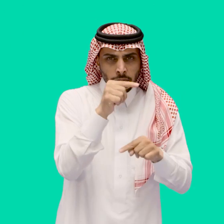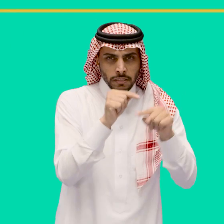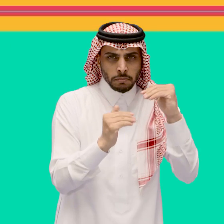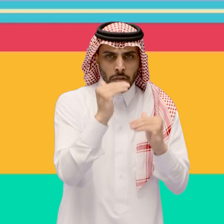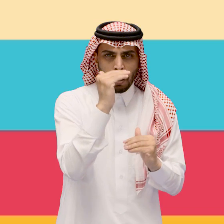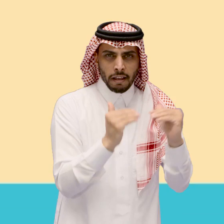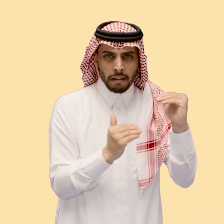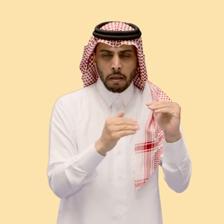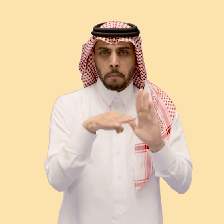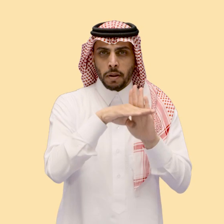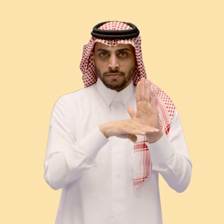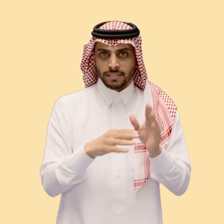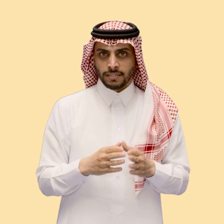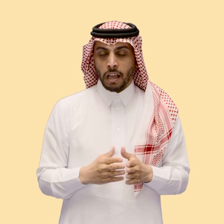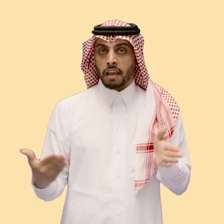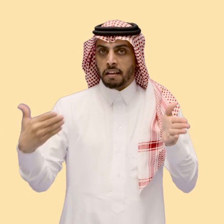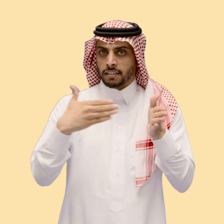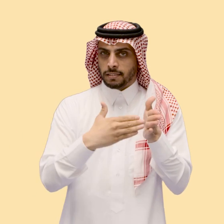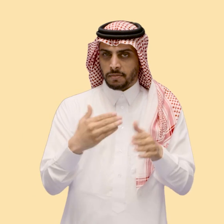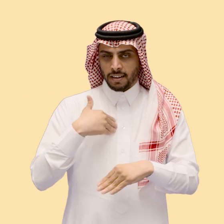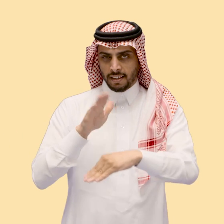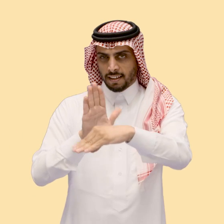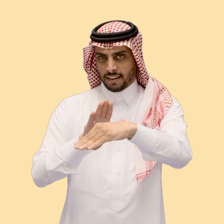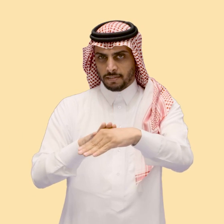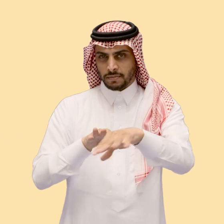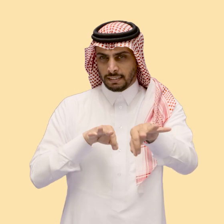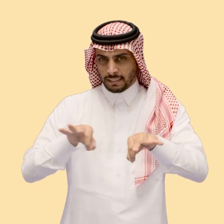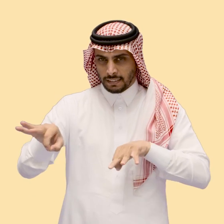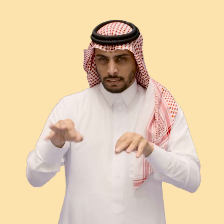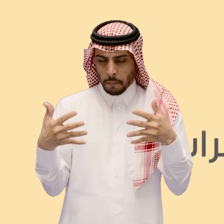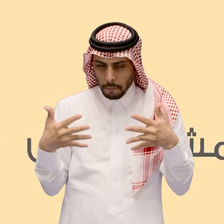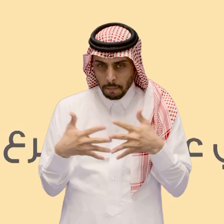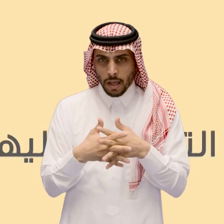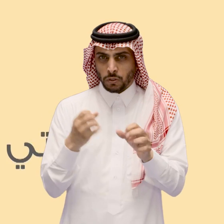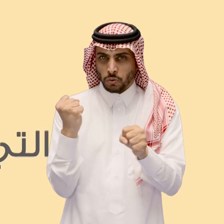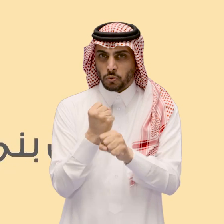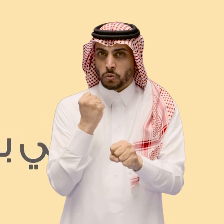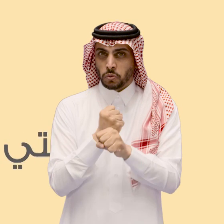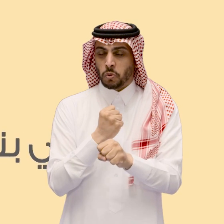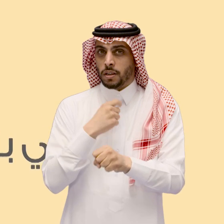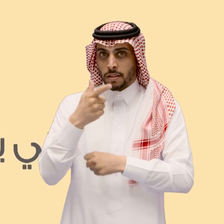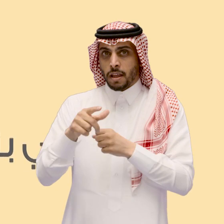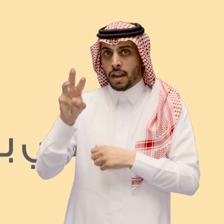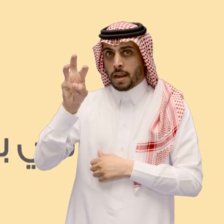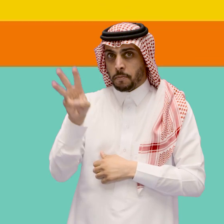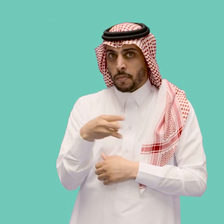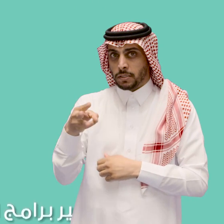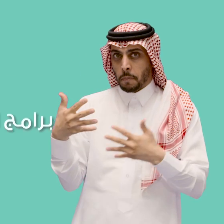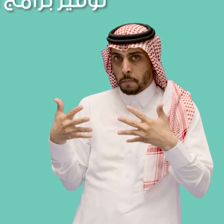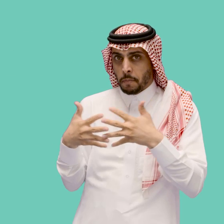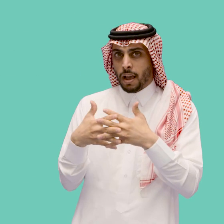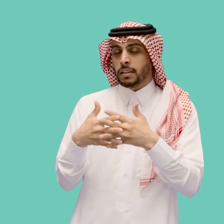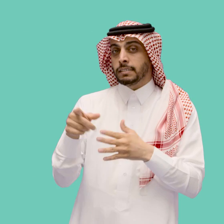المخدرات. ختاماً، نذكر أن الفلسفة العميقة التي بني عليها مشروع نبراس